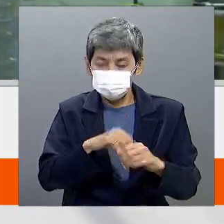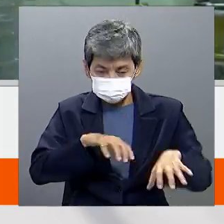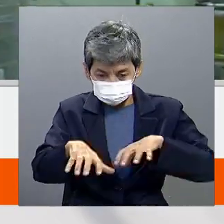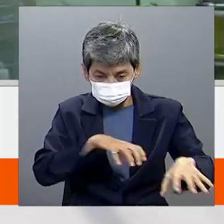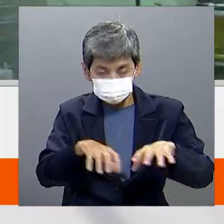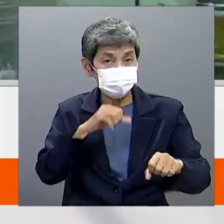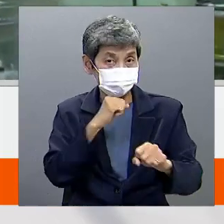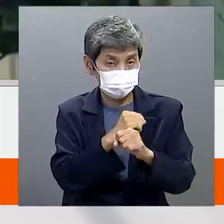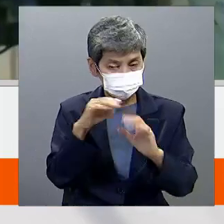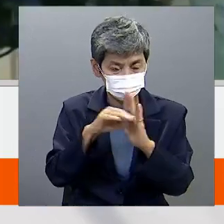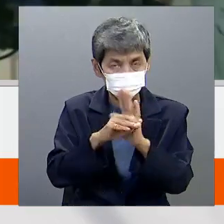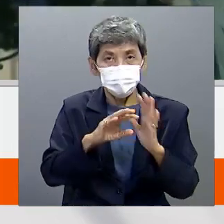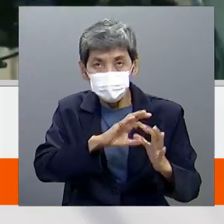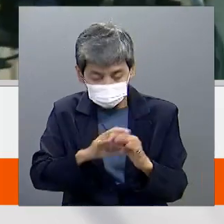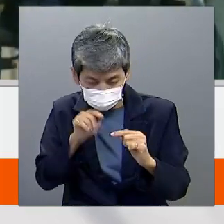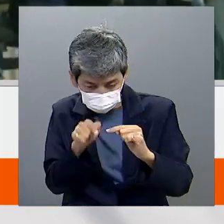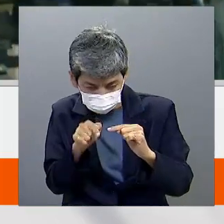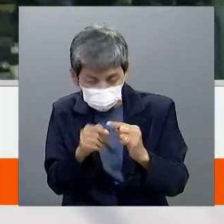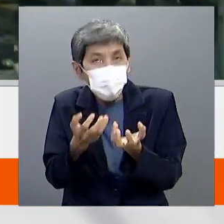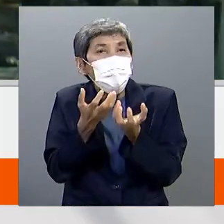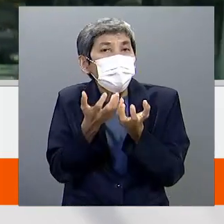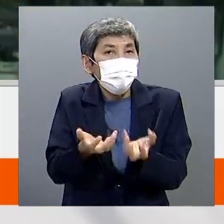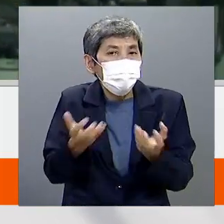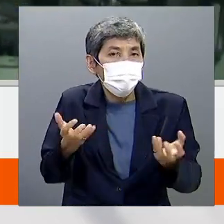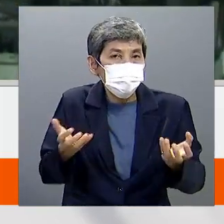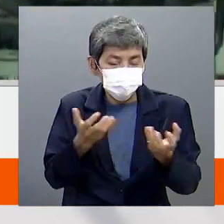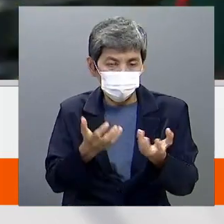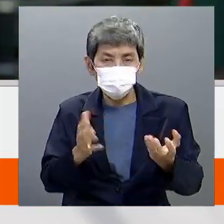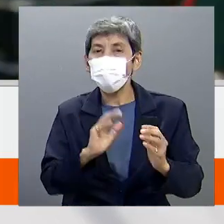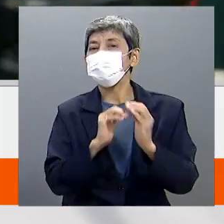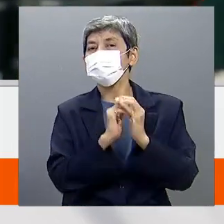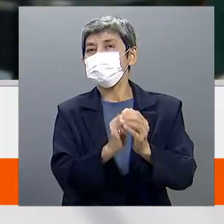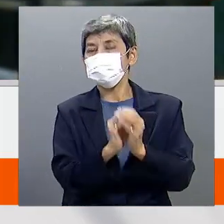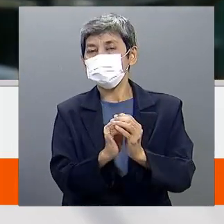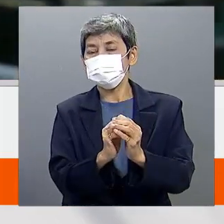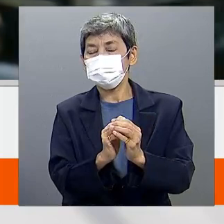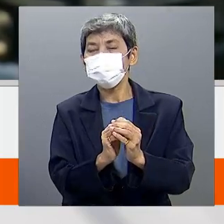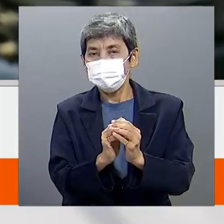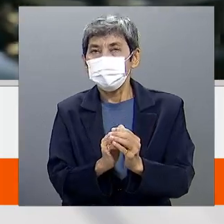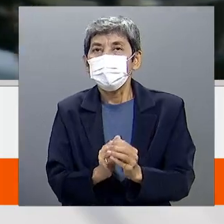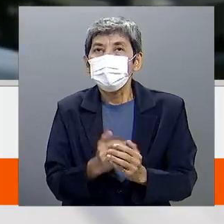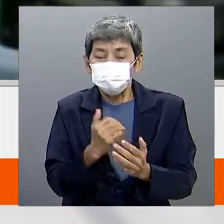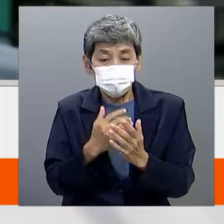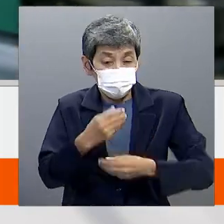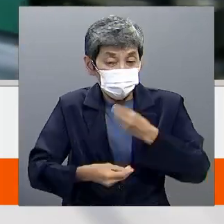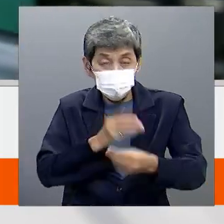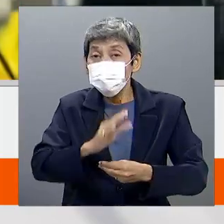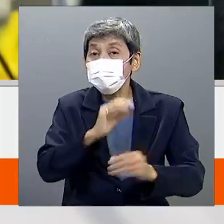วนประกอบในการผลิตสินค้าหลายๆอย่างของจีนในขณะนี ้ทั้ งภายในเพื่อตลาดภายในประเทศและก็เพื่อการส่ง